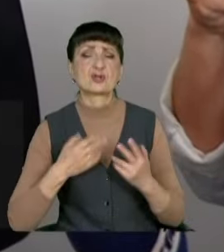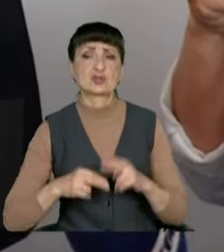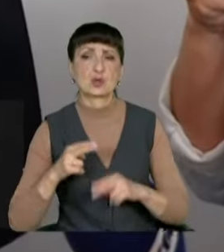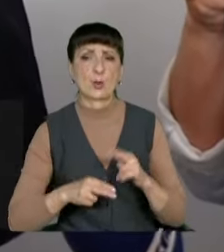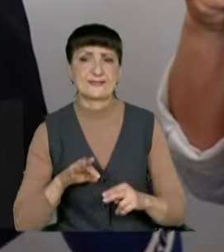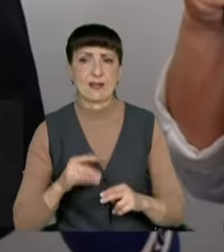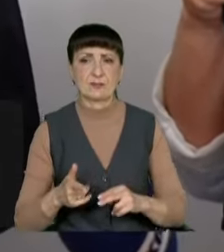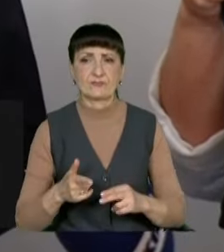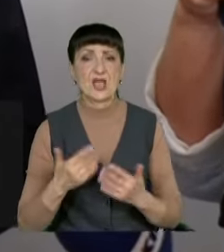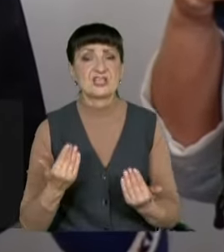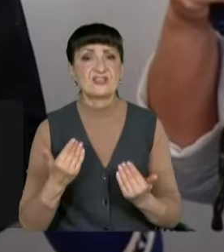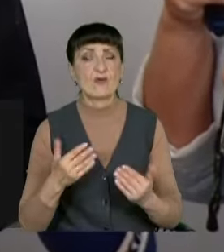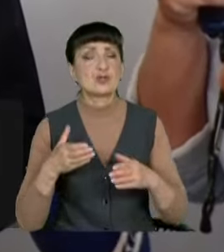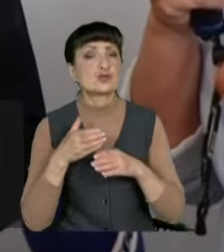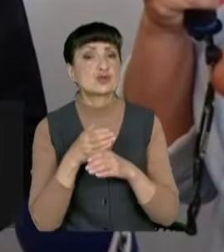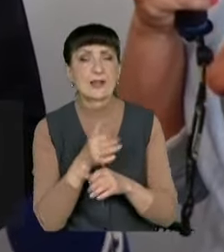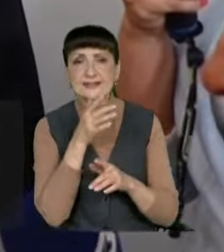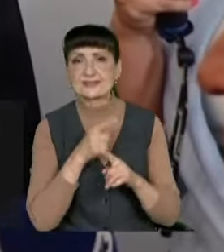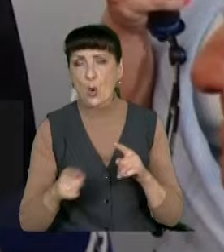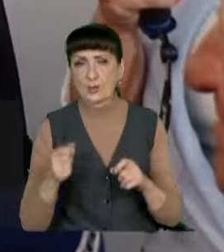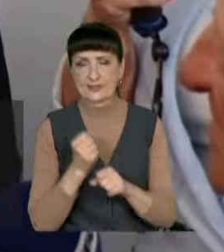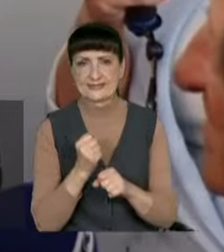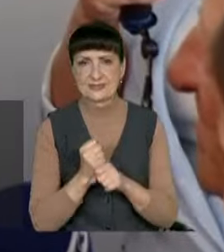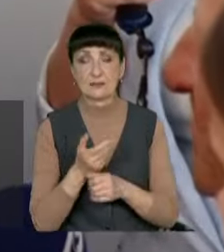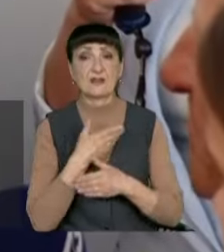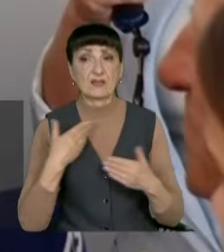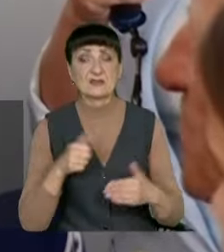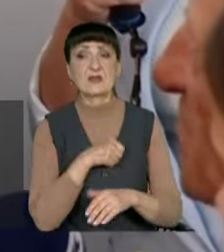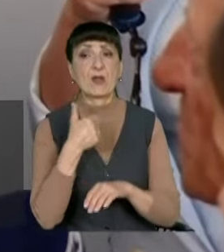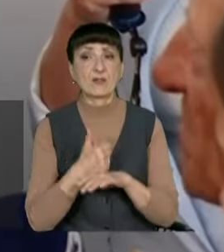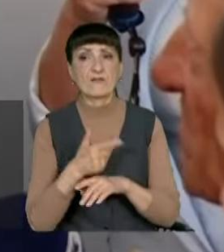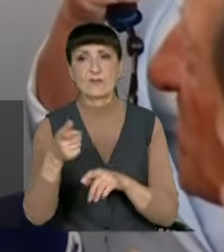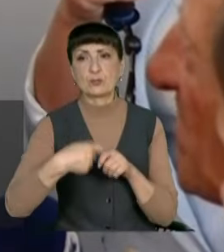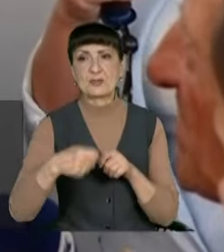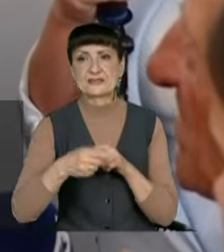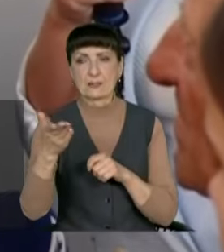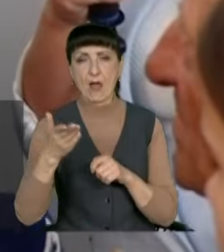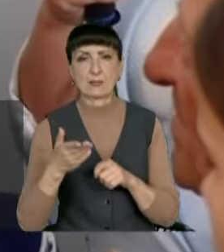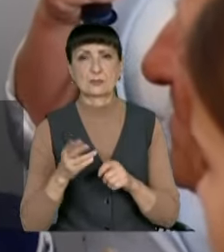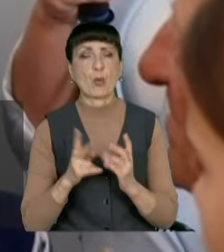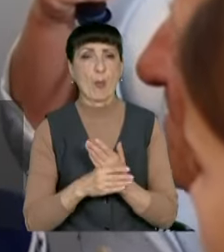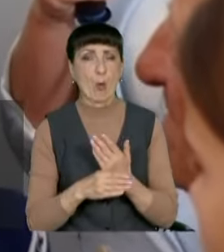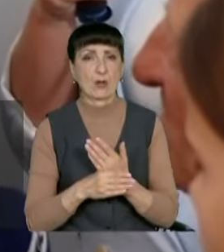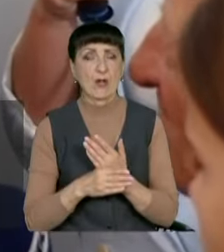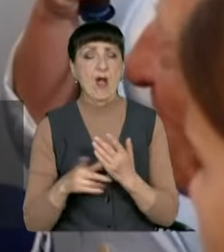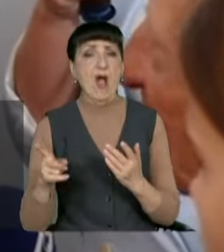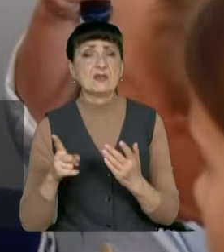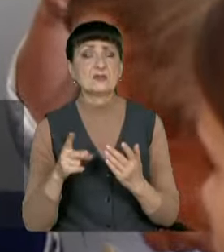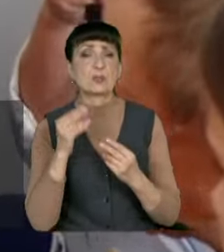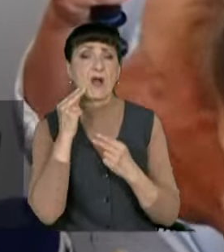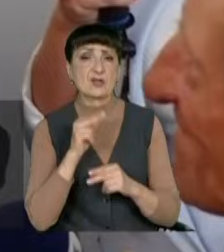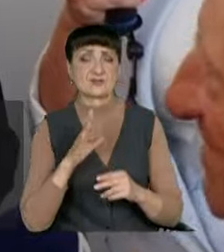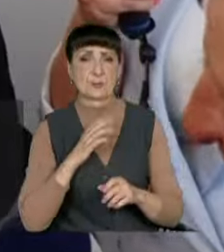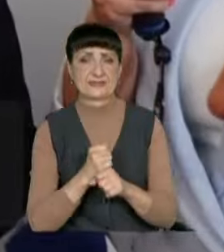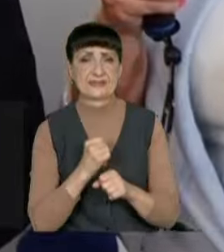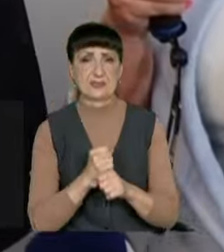Сегодня в сжатые сроки было сделано, но для нас самое главное, и вот меценаты, которые сегодня есть, самое главное, чтобы качественно все